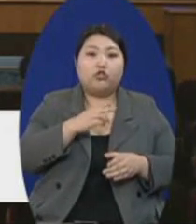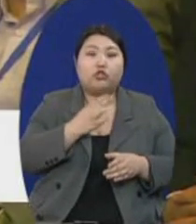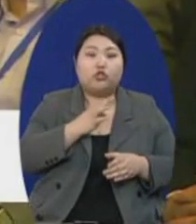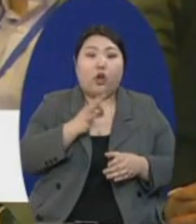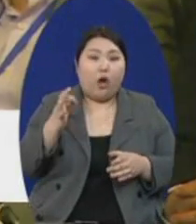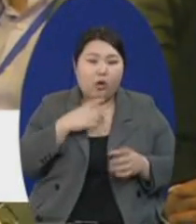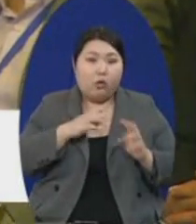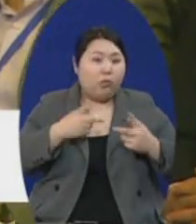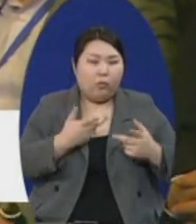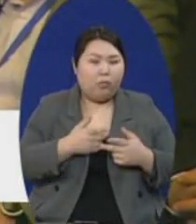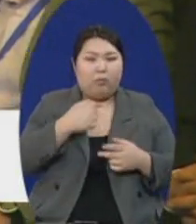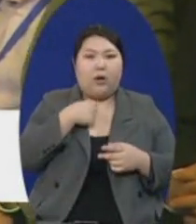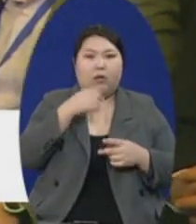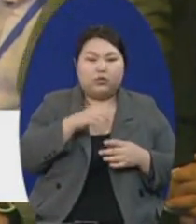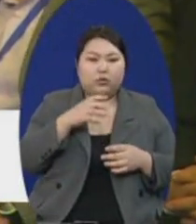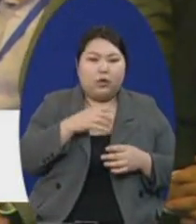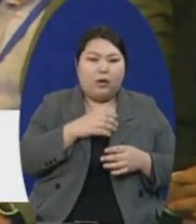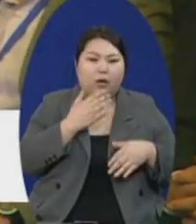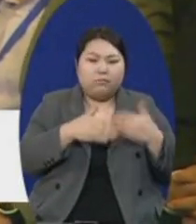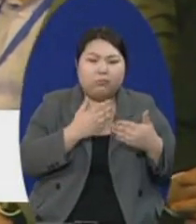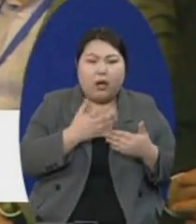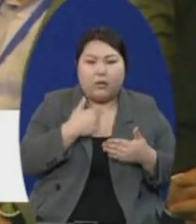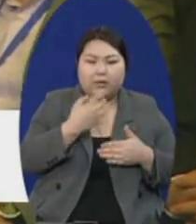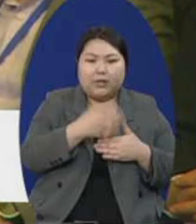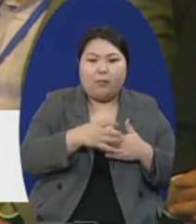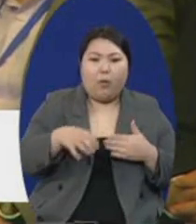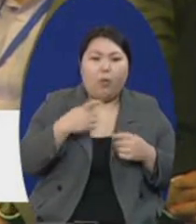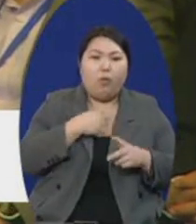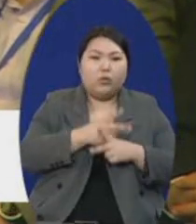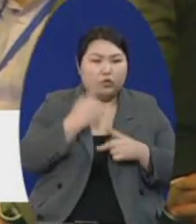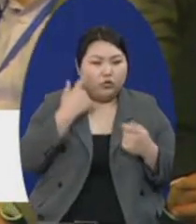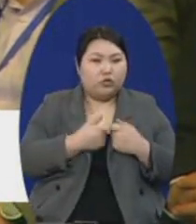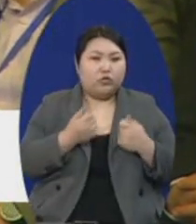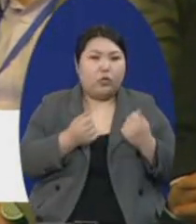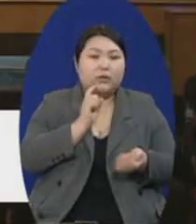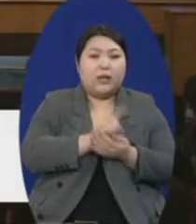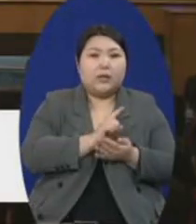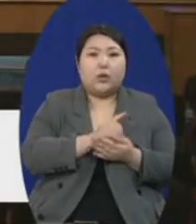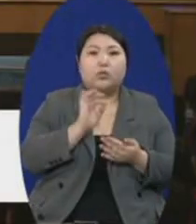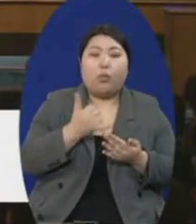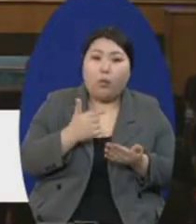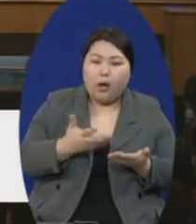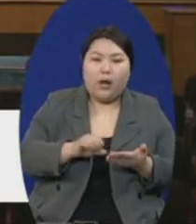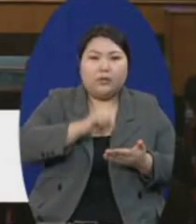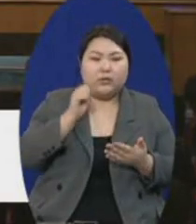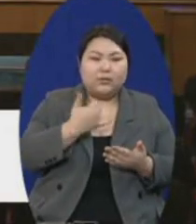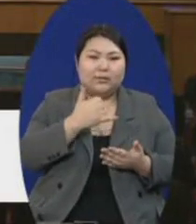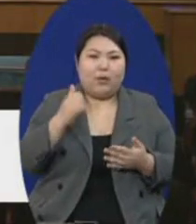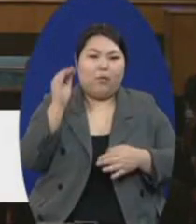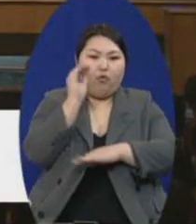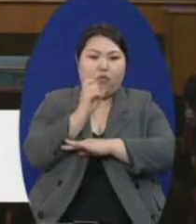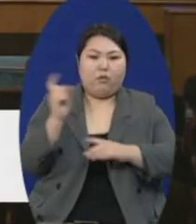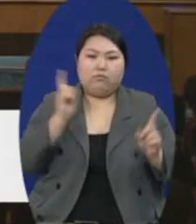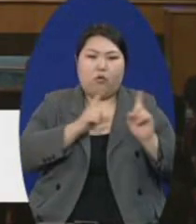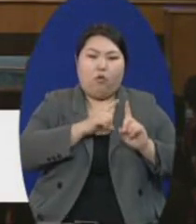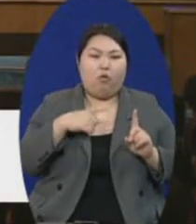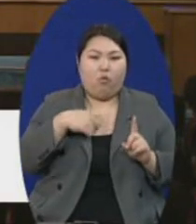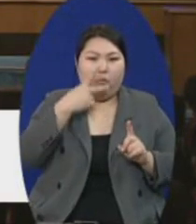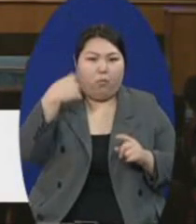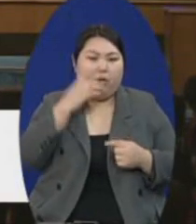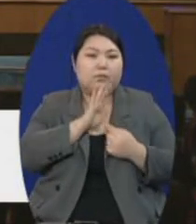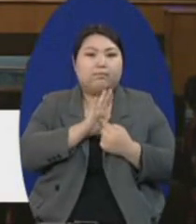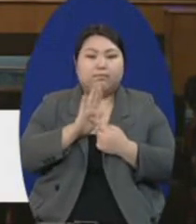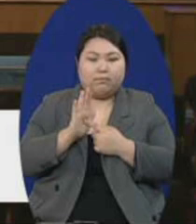тодорхой заалгах хэрэгтэй зүг аль эсвэл салбар хуулиараа зохицуулах шаардлагатай юм гэдэг судлаач хэм төлөөл байр сууриа хэрхийлж байна.